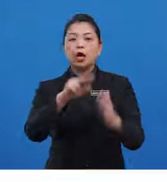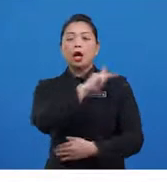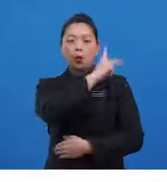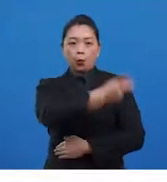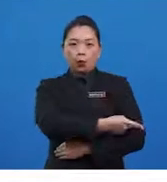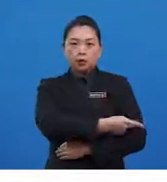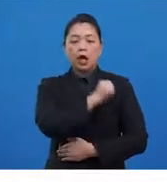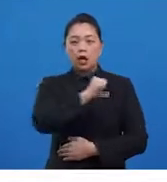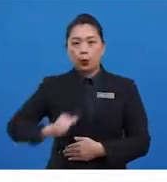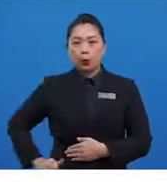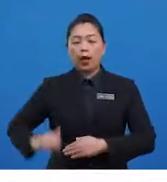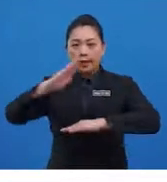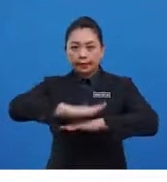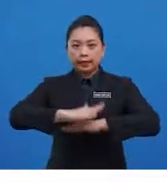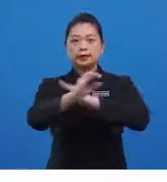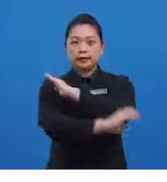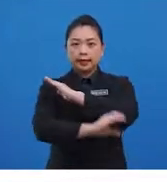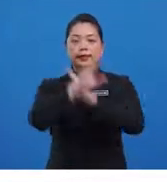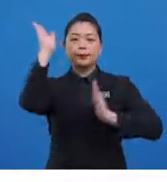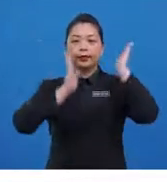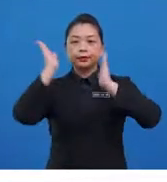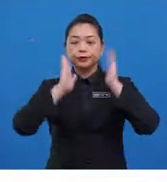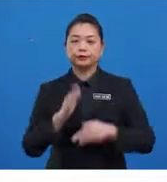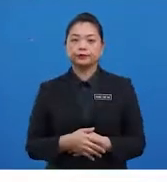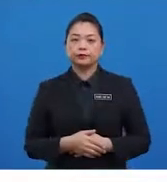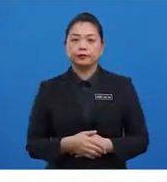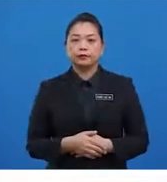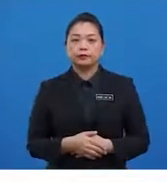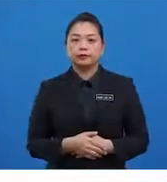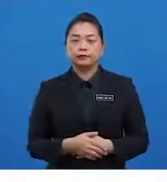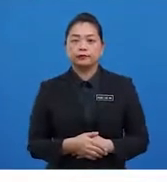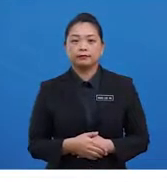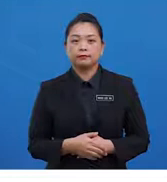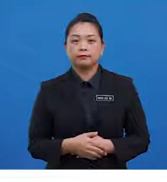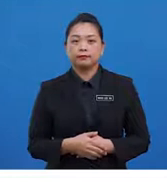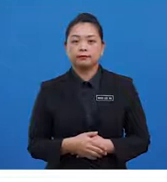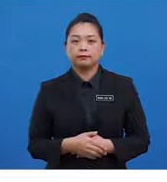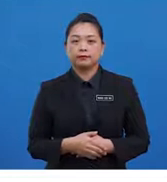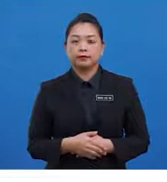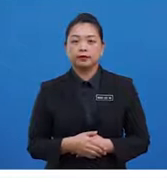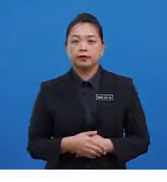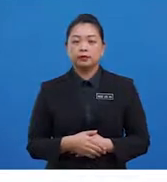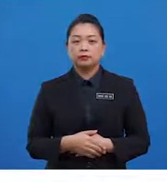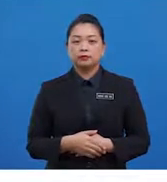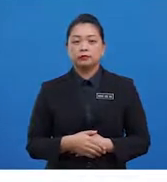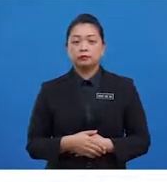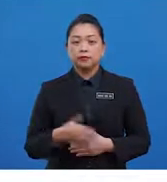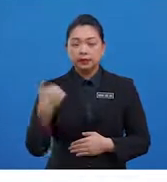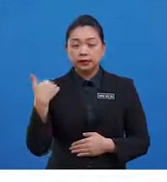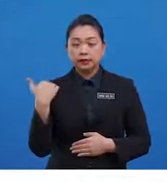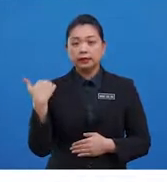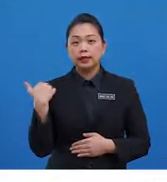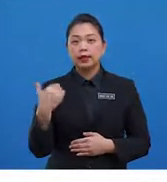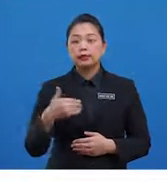ke atas negara Malaysia. Mata keris ini pula ditempa daripada besi